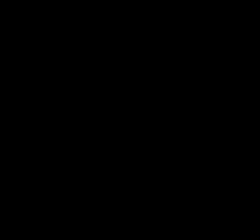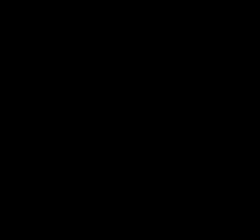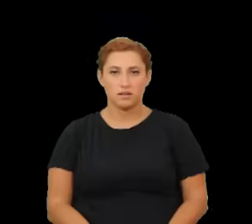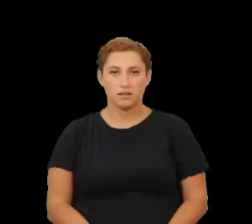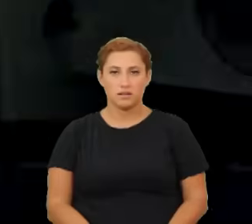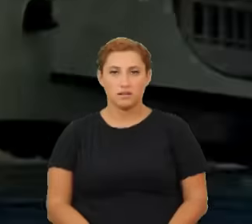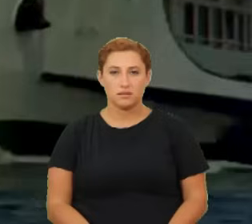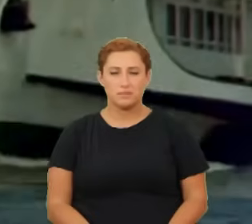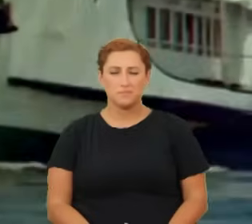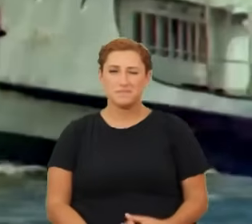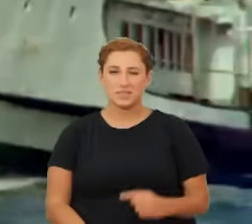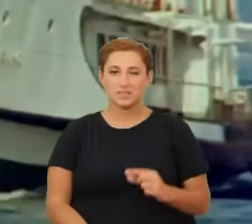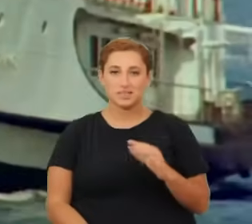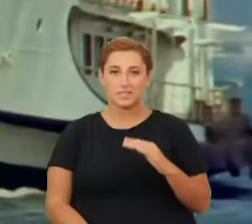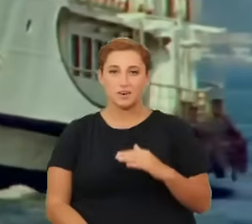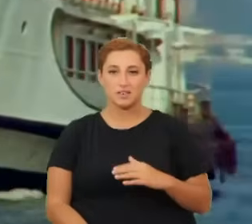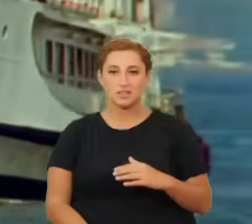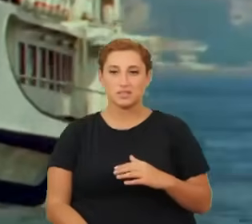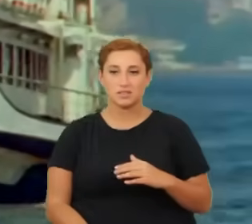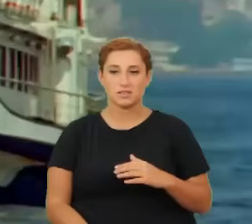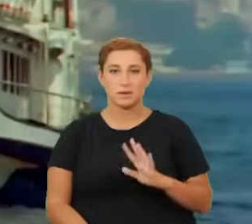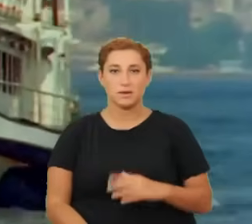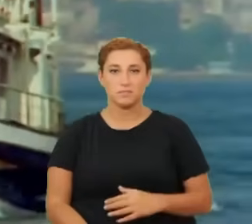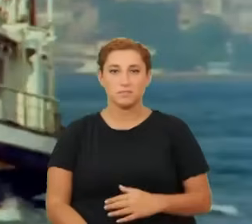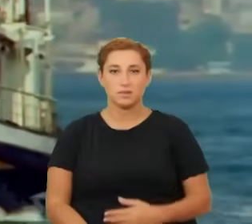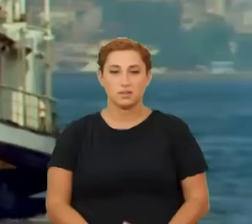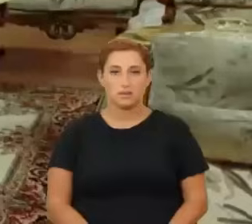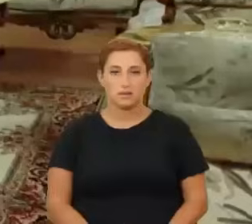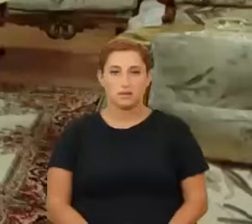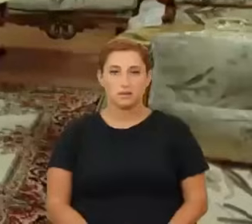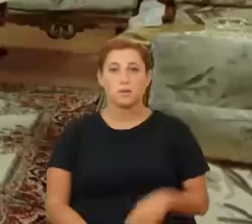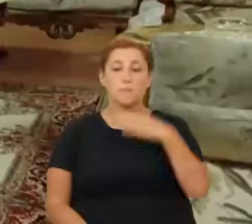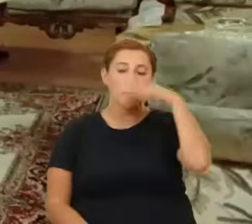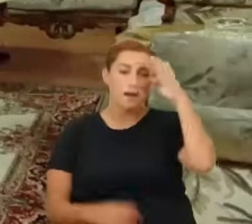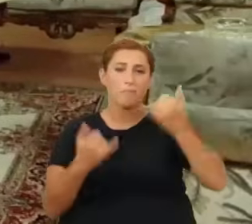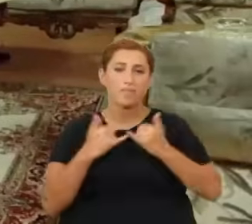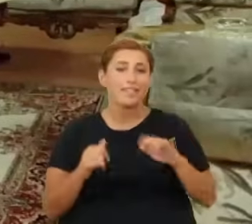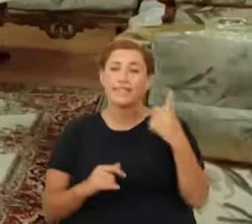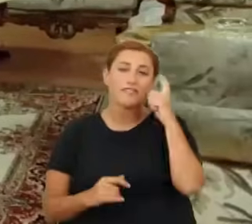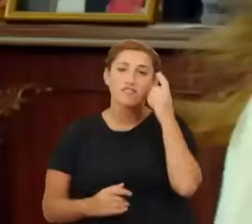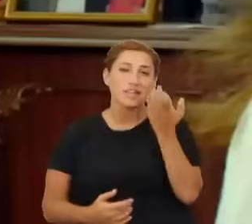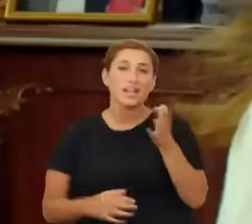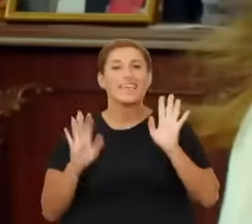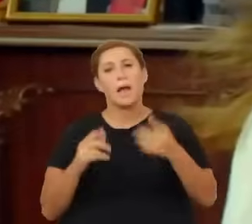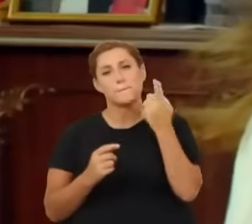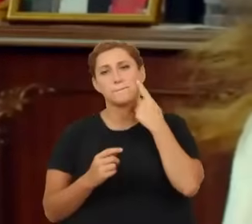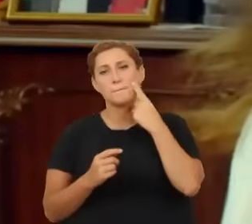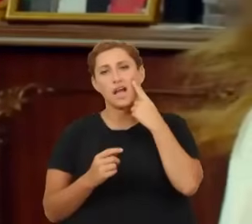120. Bölüm. Gündüz vakti, denizde bir yolcu vapuru, Gülden, Muzaffer ve Necla salondalar. Bayram tatiline ne dersiniz? Yani